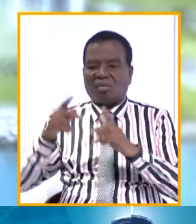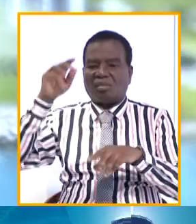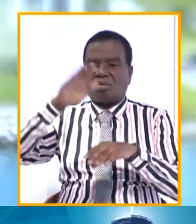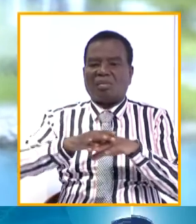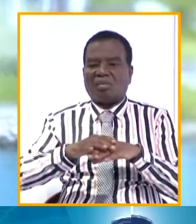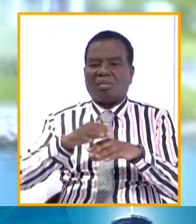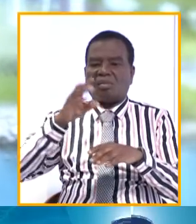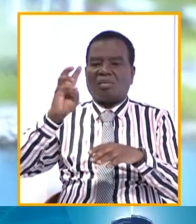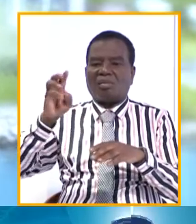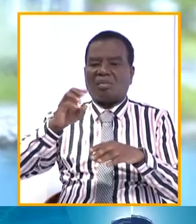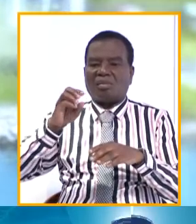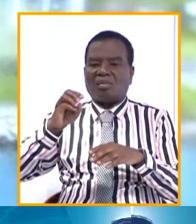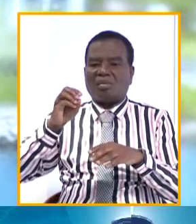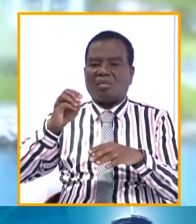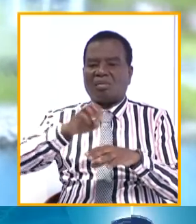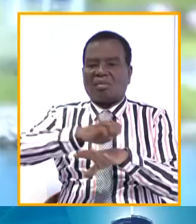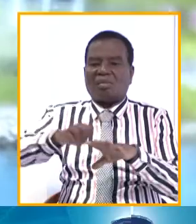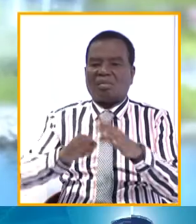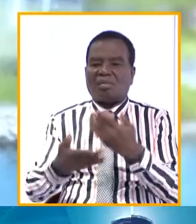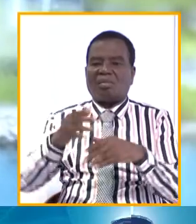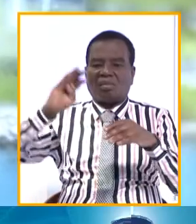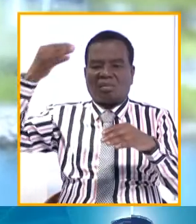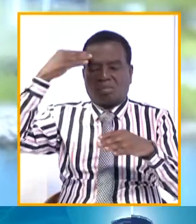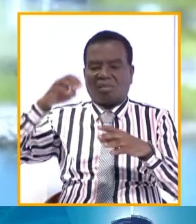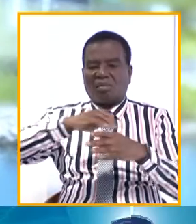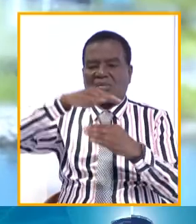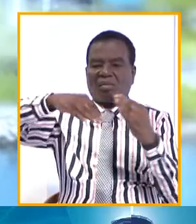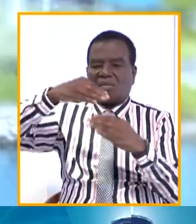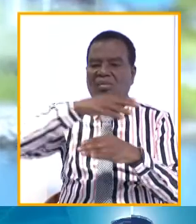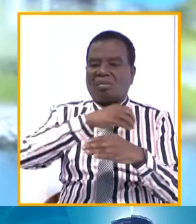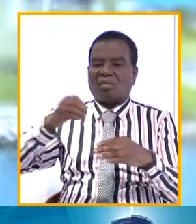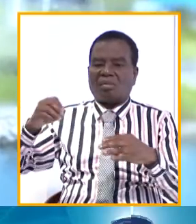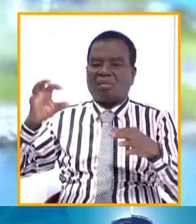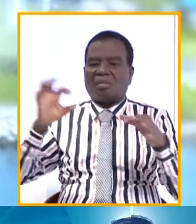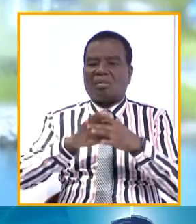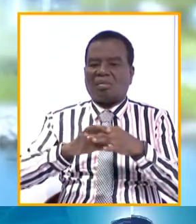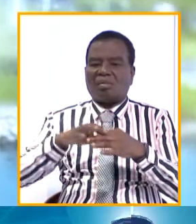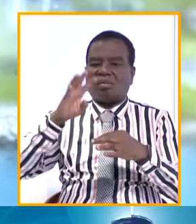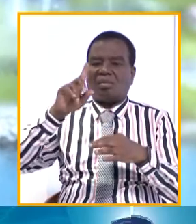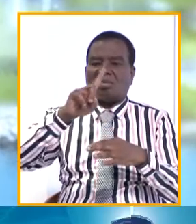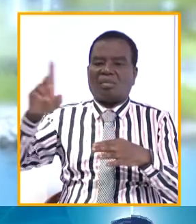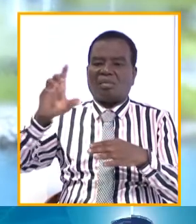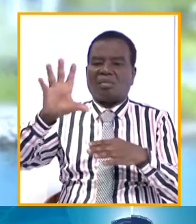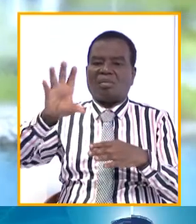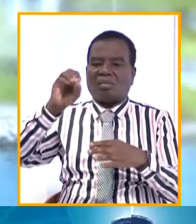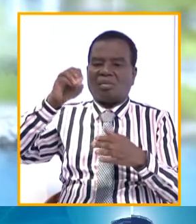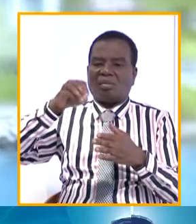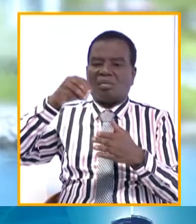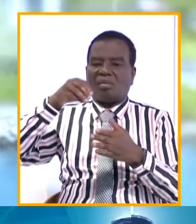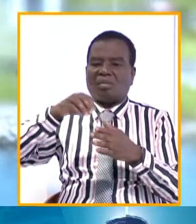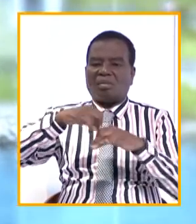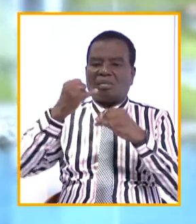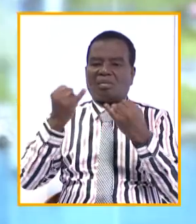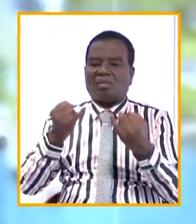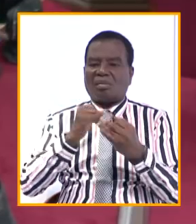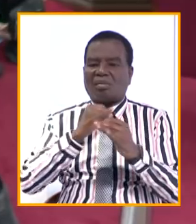l'air. Cible de cette initiative engagée par le ministère de l'Environnement et du Développement Durable et ses partenaires, 150 entreprises industrielles. Godfrey